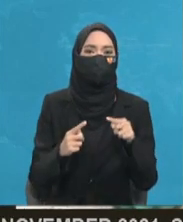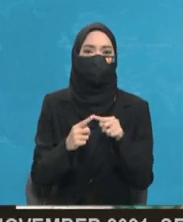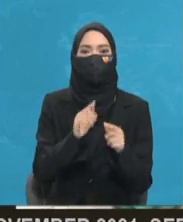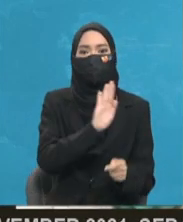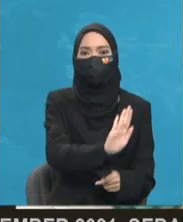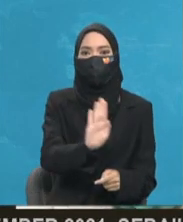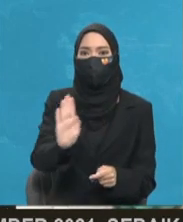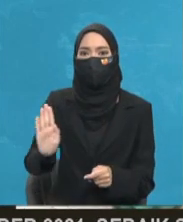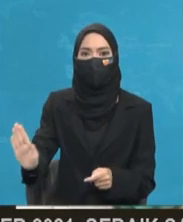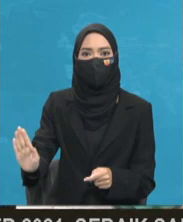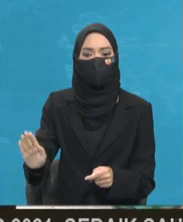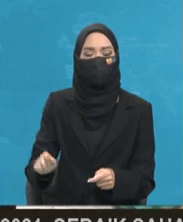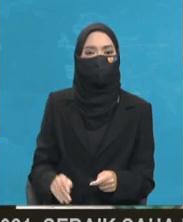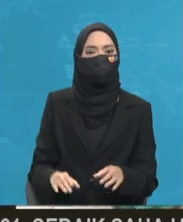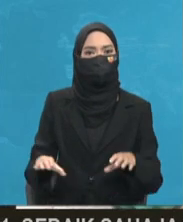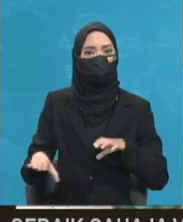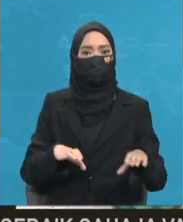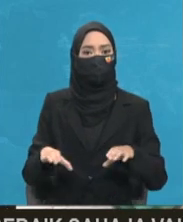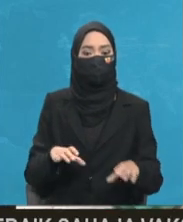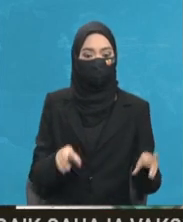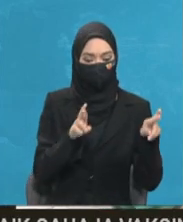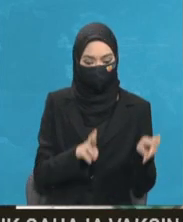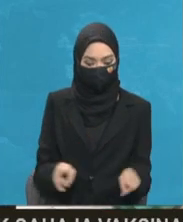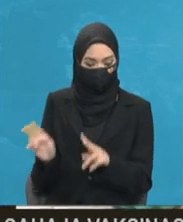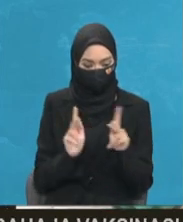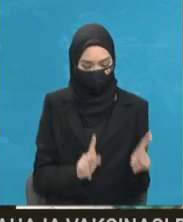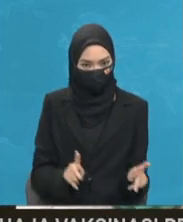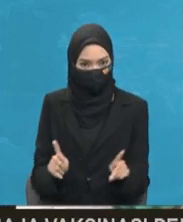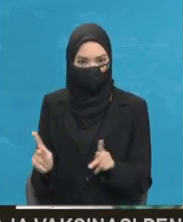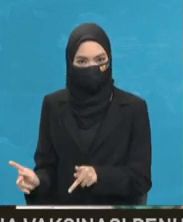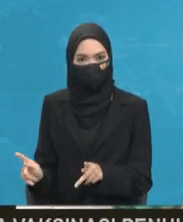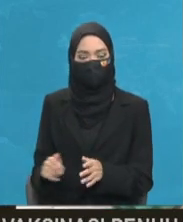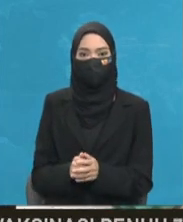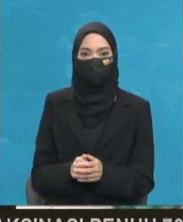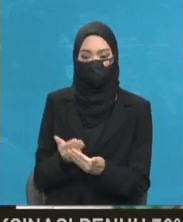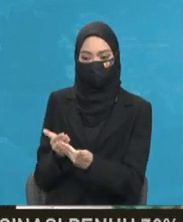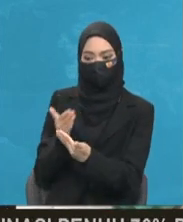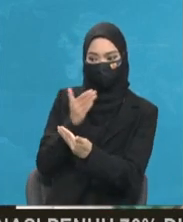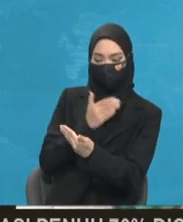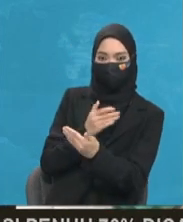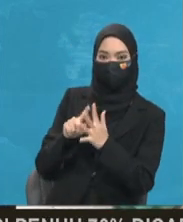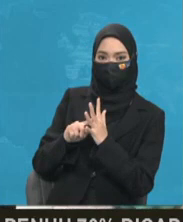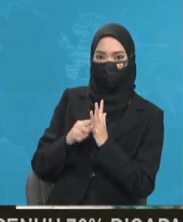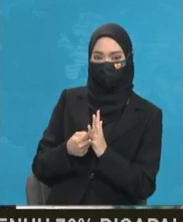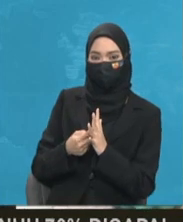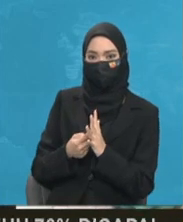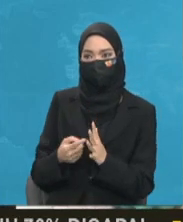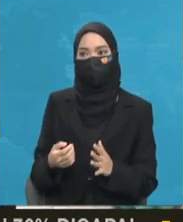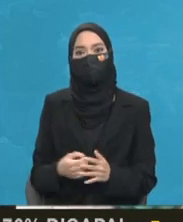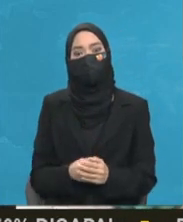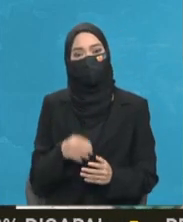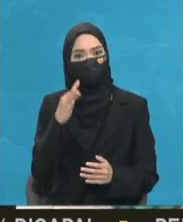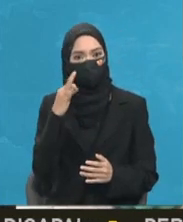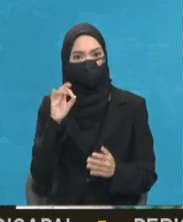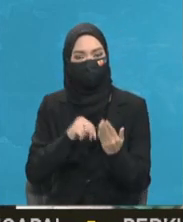dalam membuat persediaan logistik sebelum babu bermulanya pemulihan pemulihan yang